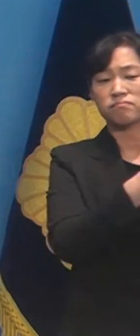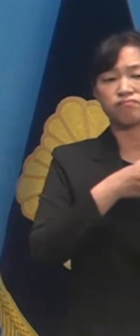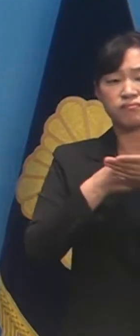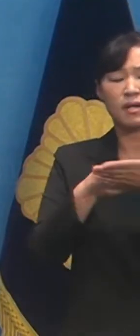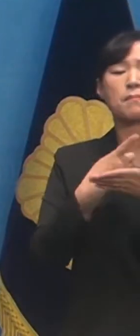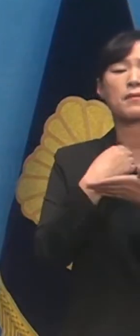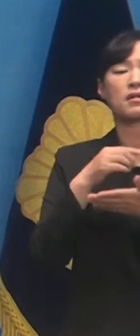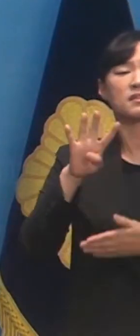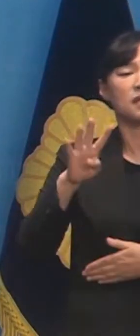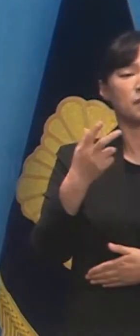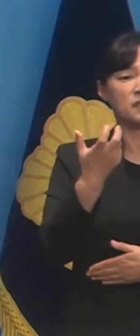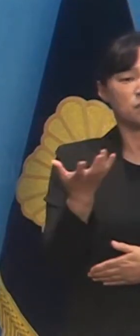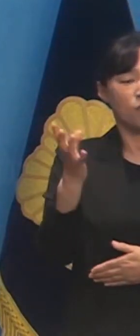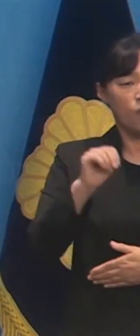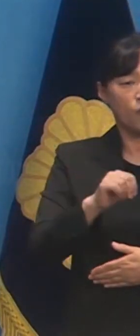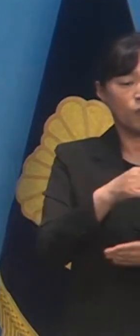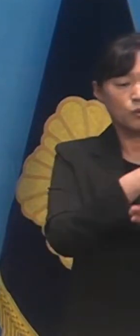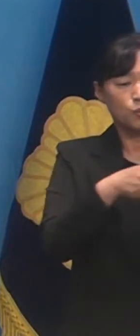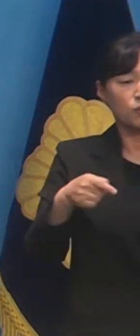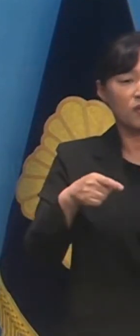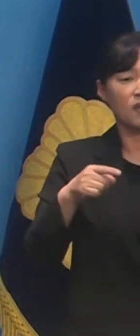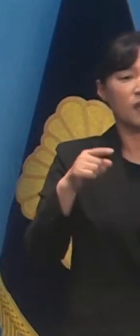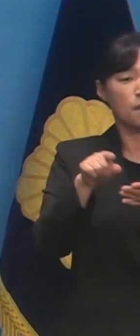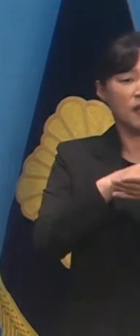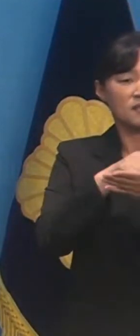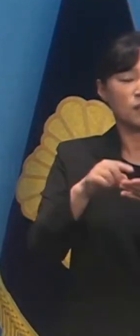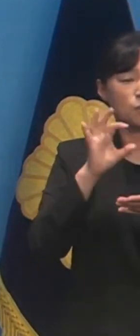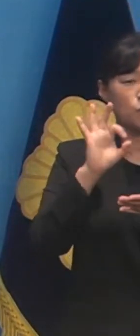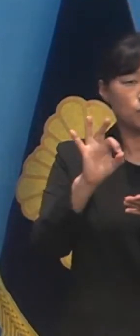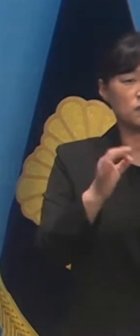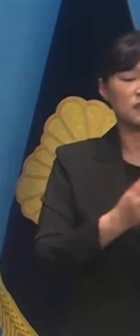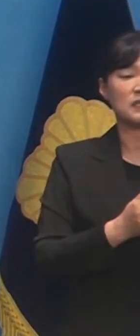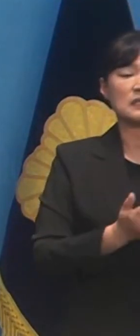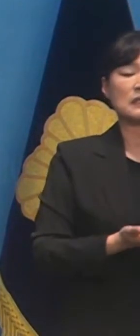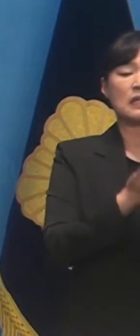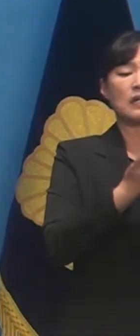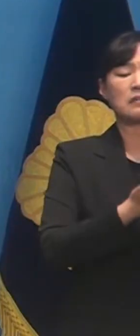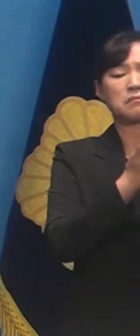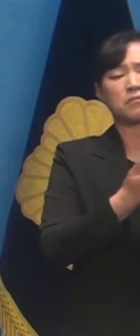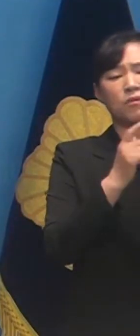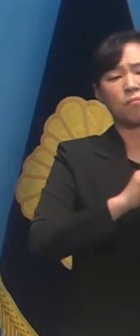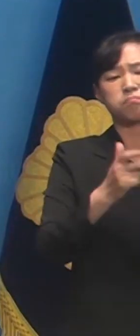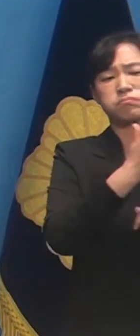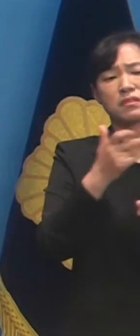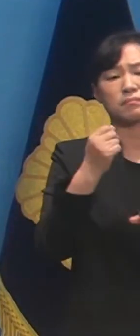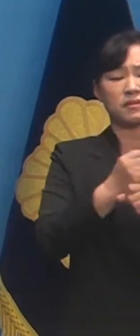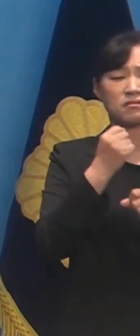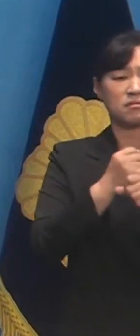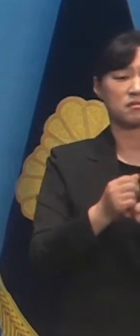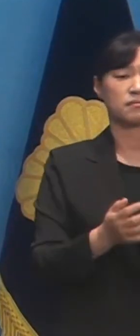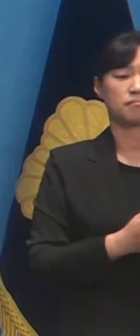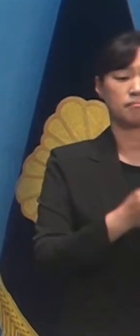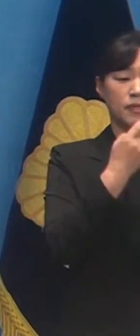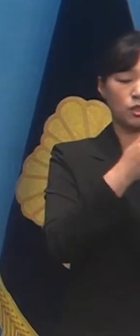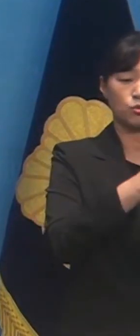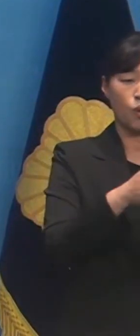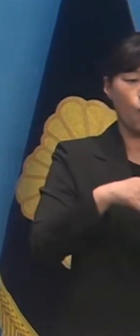소송은 사회적 갈등을 증폭시키는 요인이 되고 있습니다. 더불어민주당